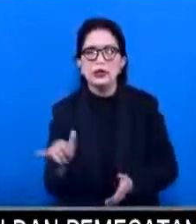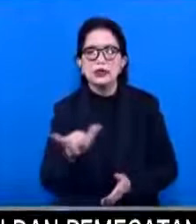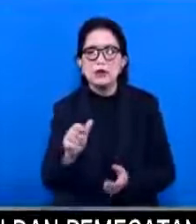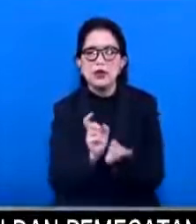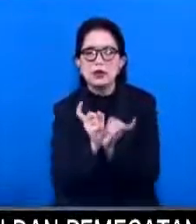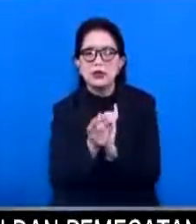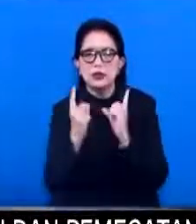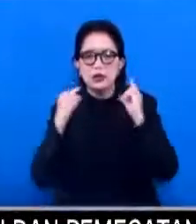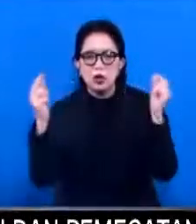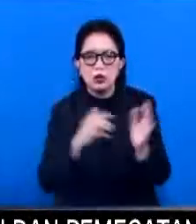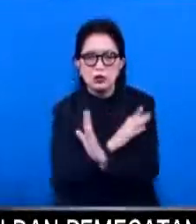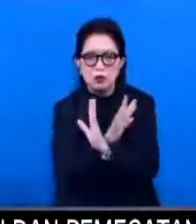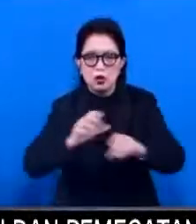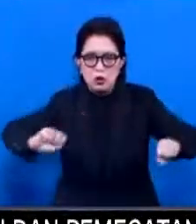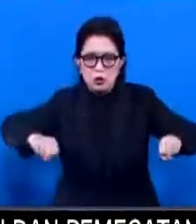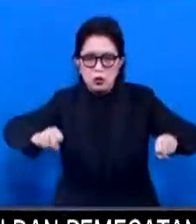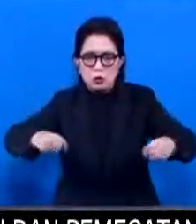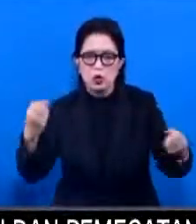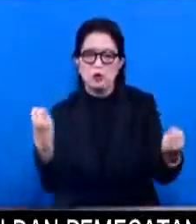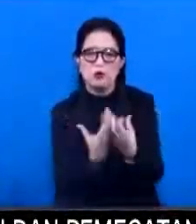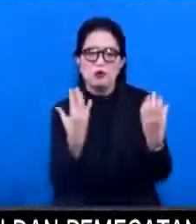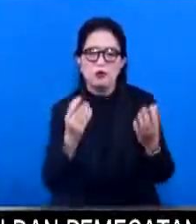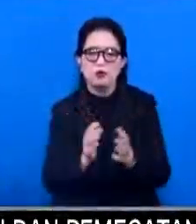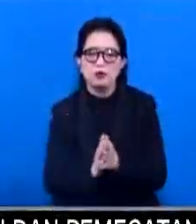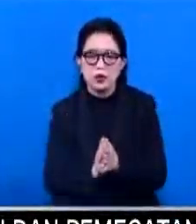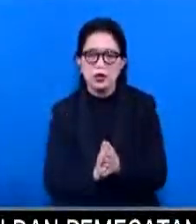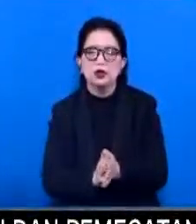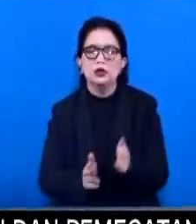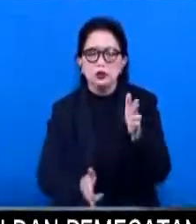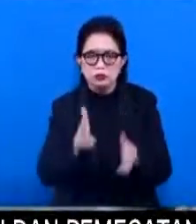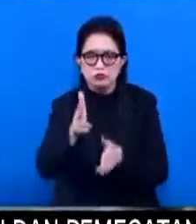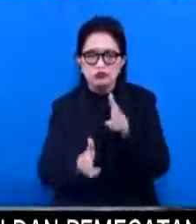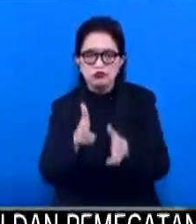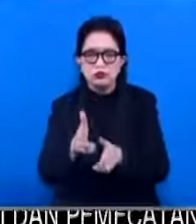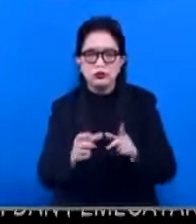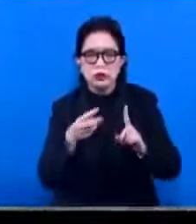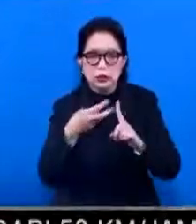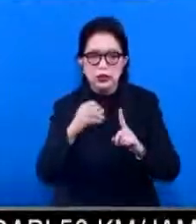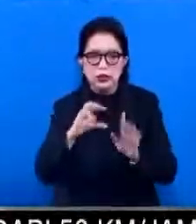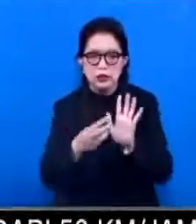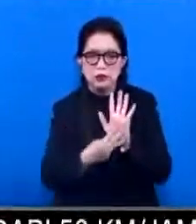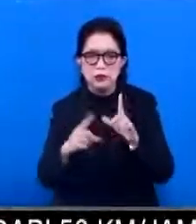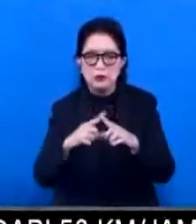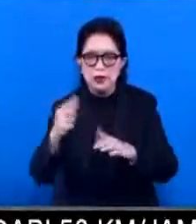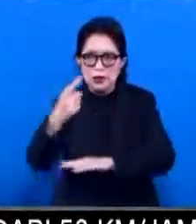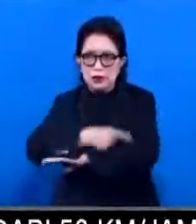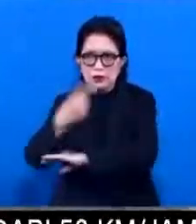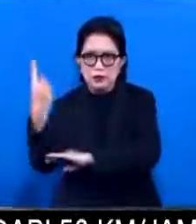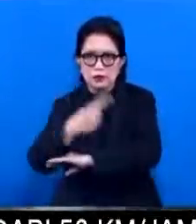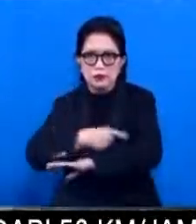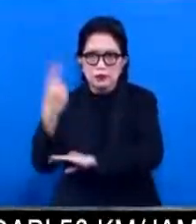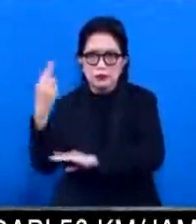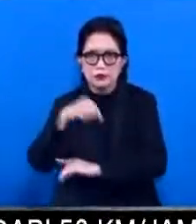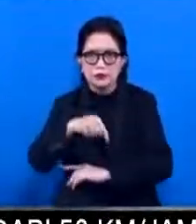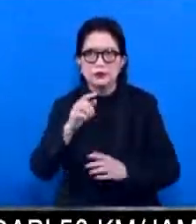pengendara sepeda motor tewas setelah tertabrak kereta api Bima jurusan Jakarta-Surabaya di perlintasan kereta di Desa Keramat, Jegu, Kecamatan